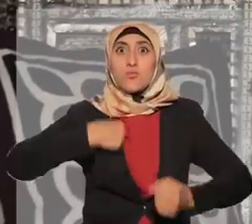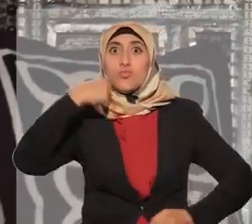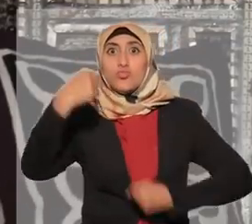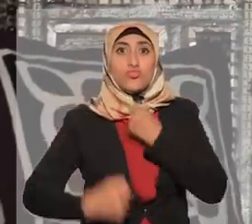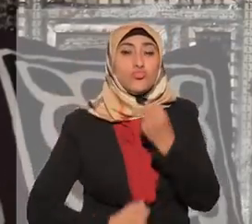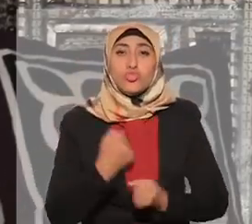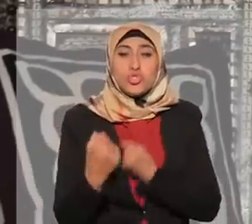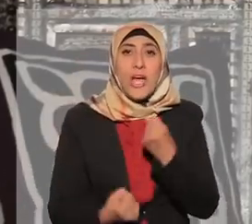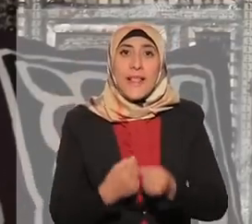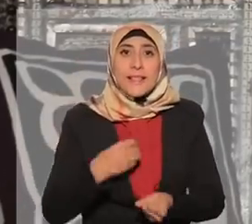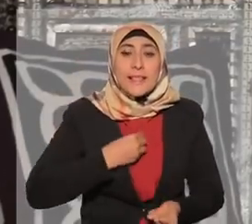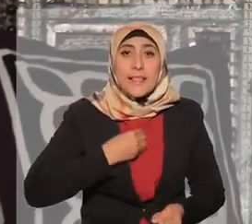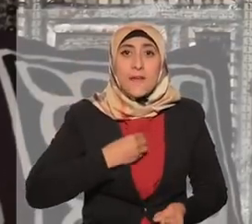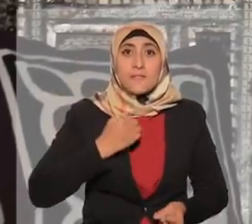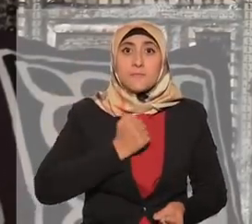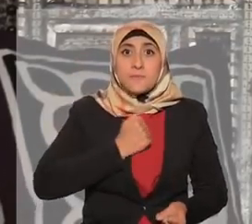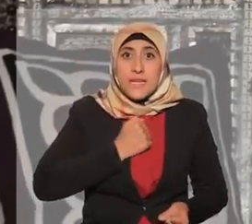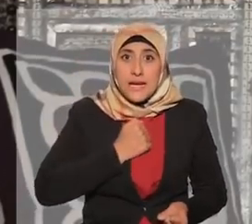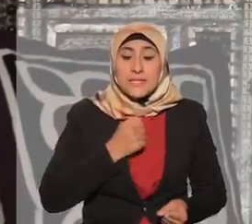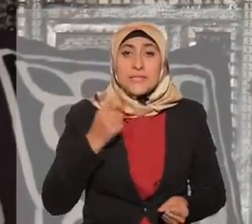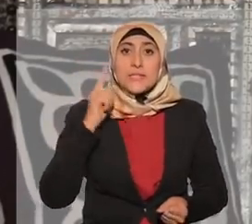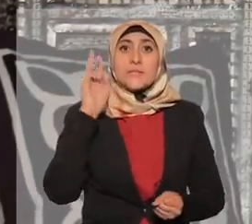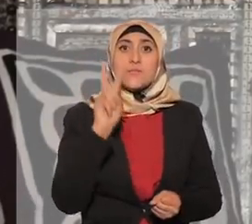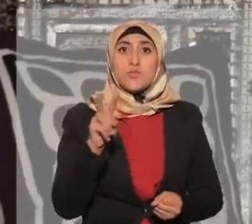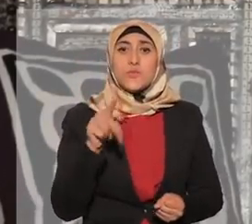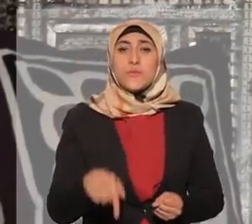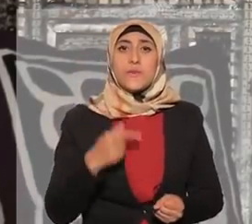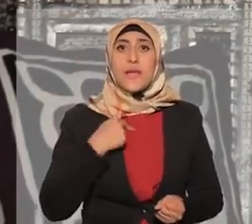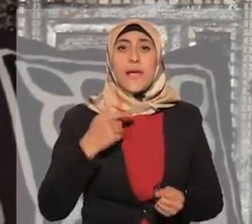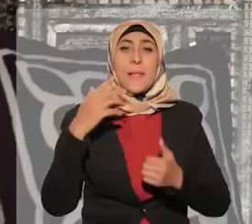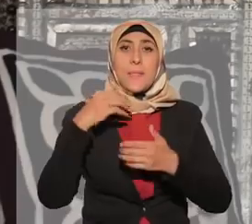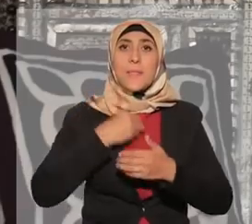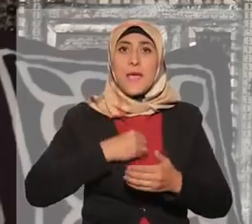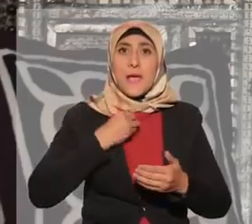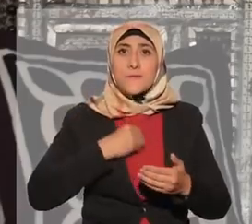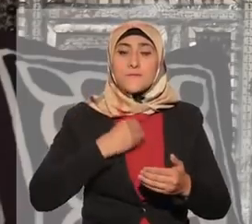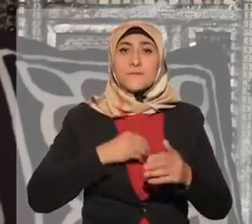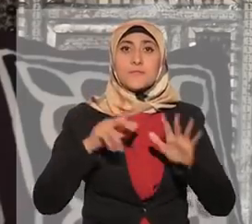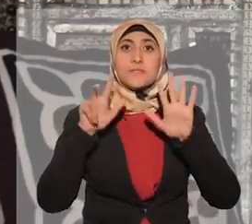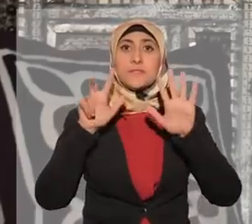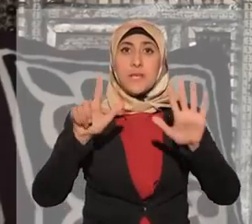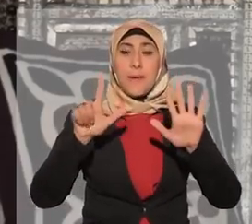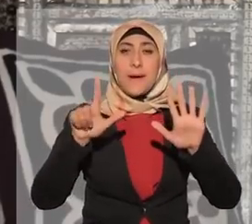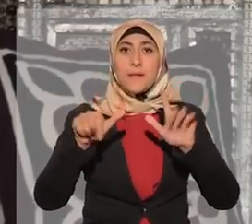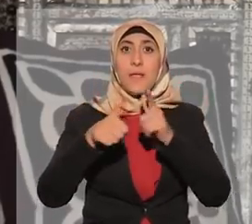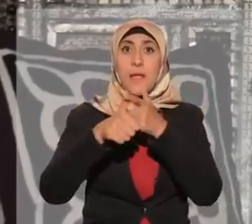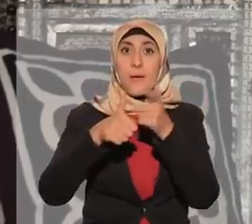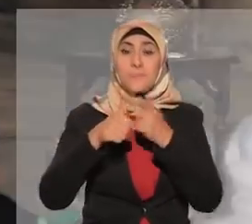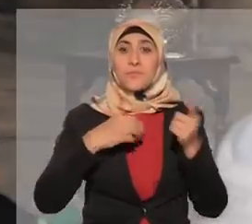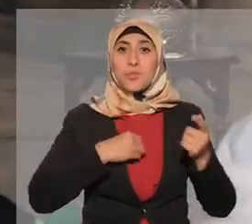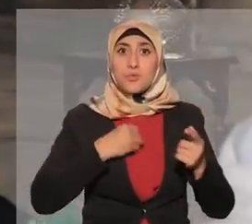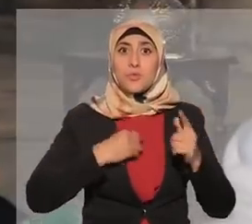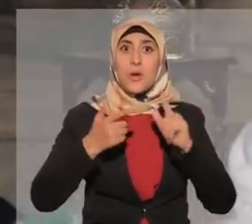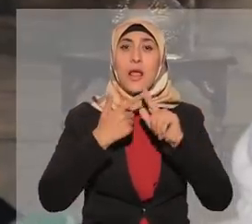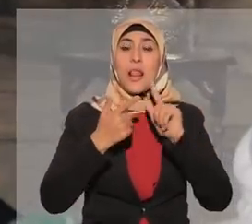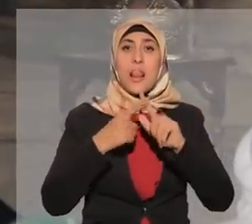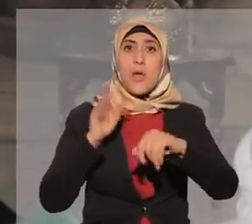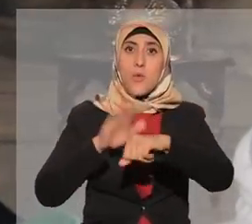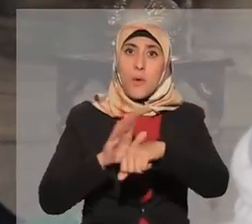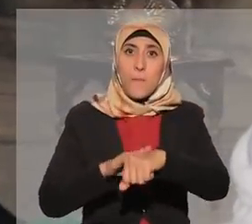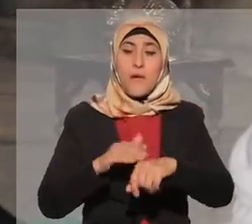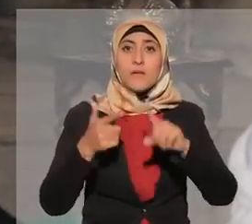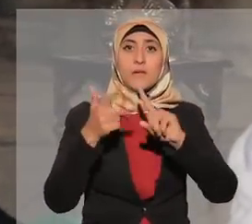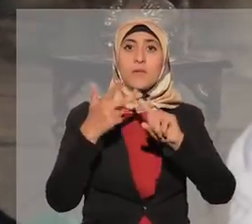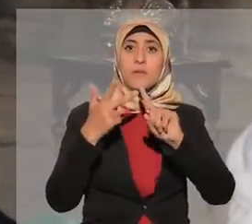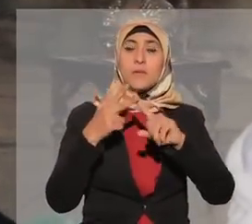النفس تثمر ترقي النفس في المراتب السبعة: النفس الأمارة بالسوء، ثم اللوامة،